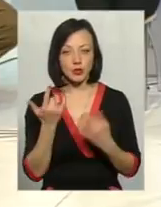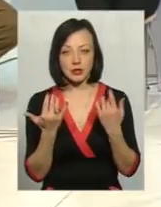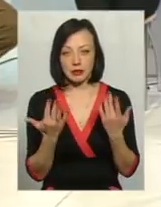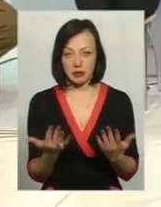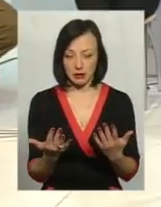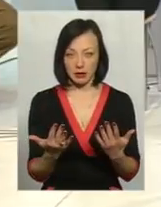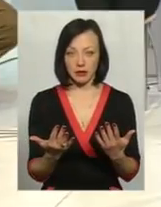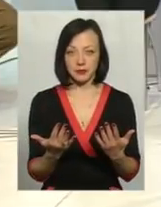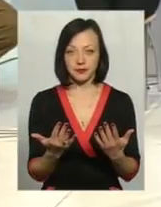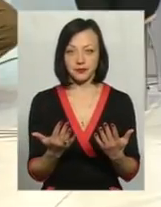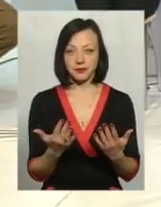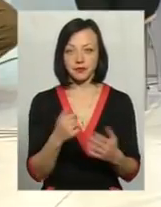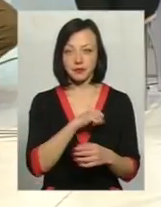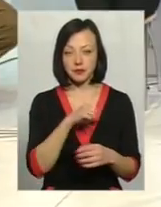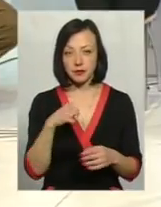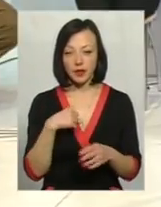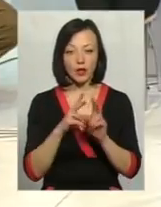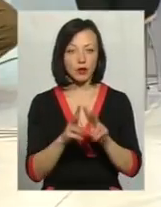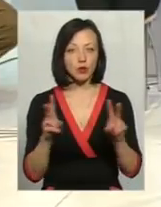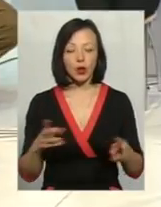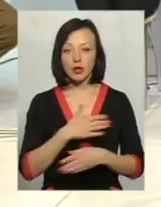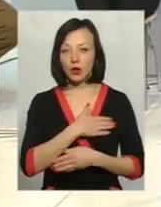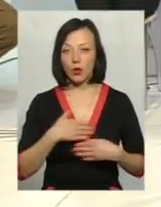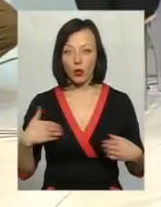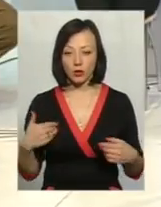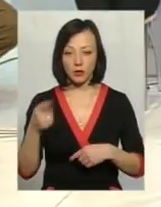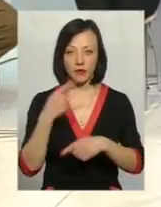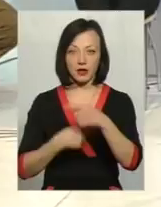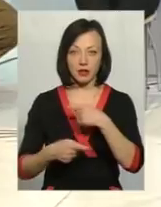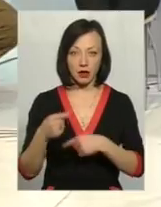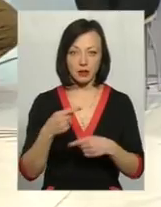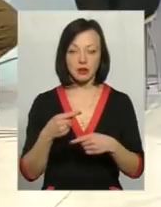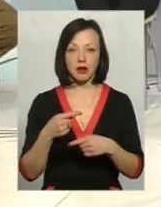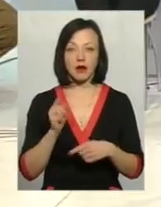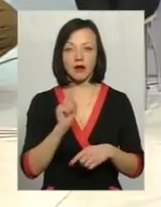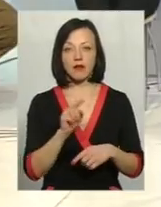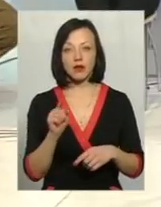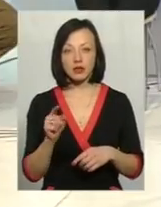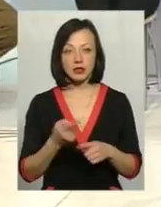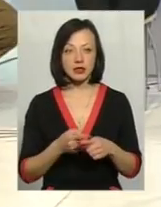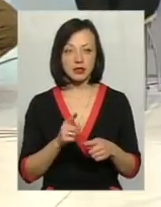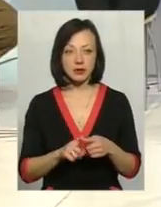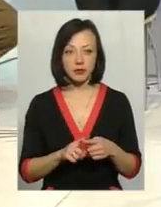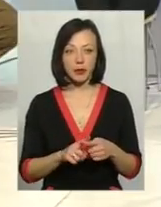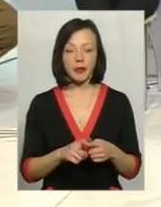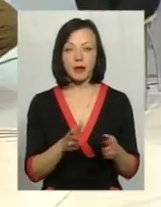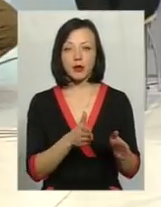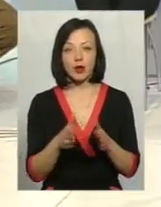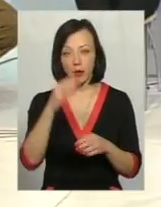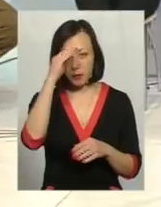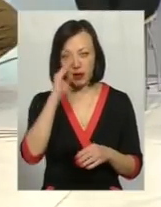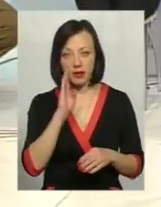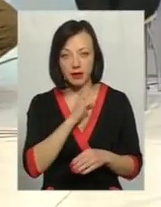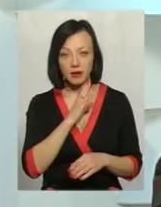ну, власне, сама, що ніхто не хоче після того, як повертається, то вони... Ну, як я кажу, якісь... якщо ми підготуємо батьків,